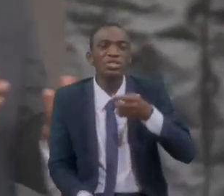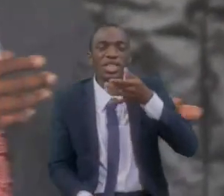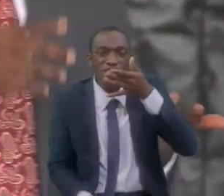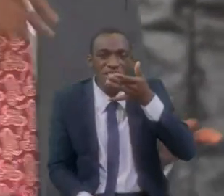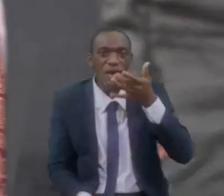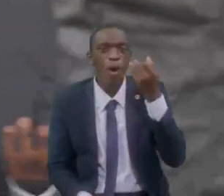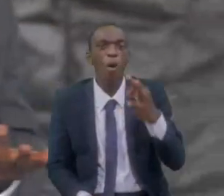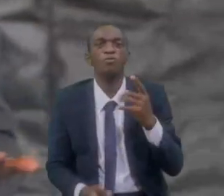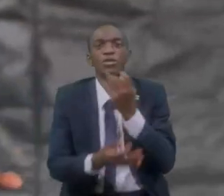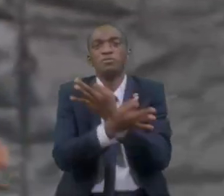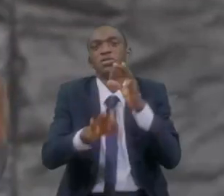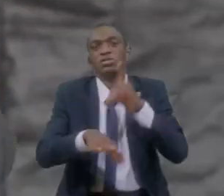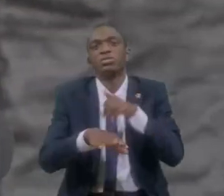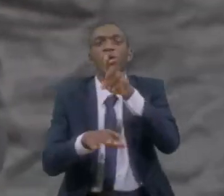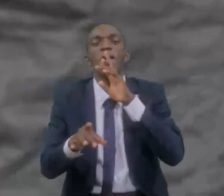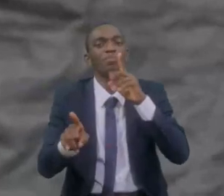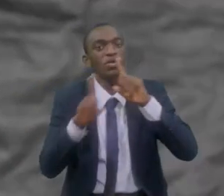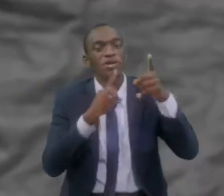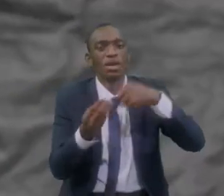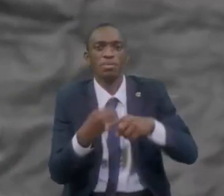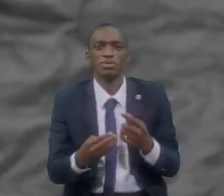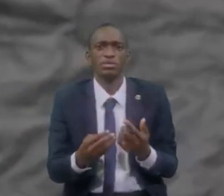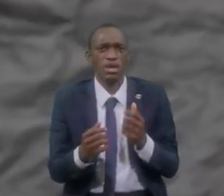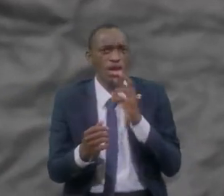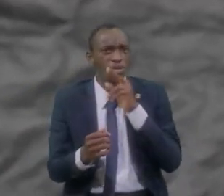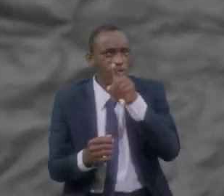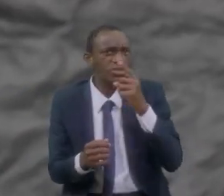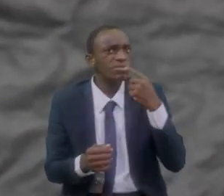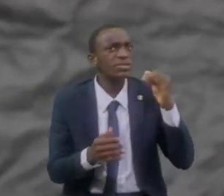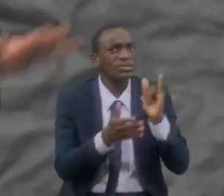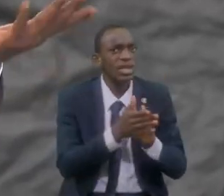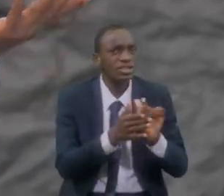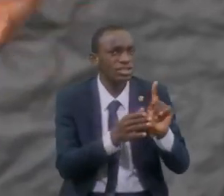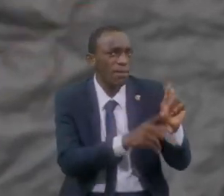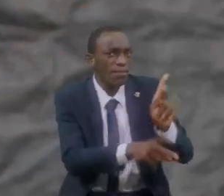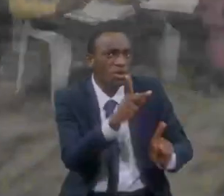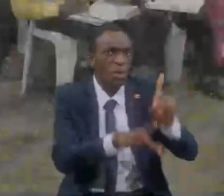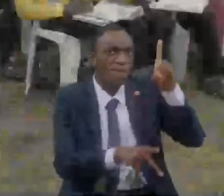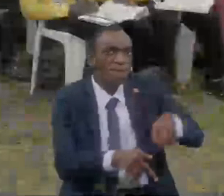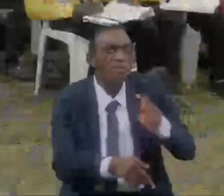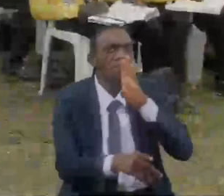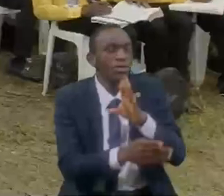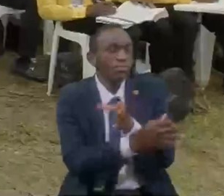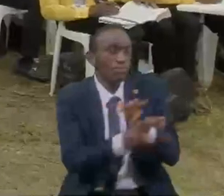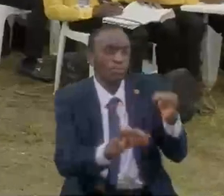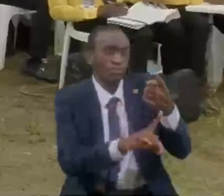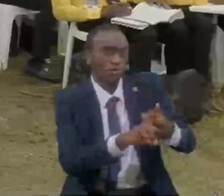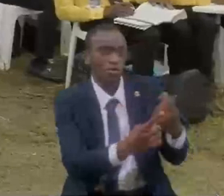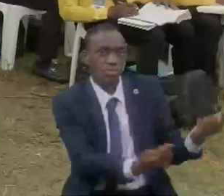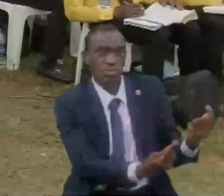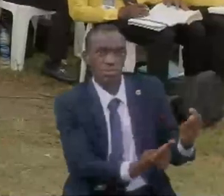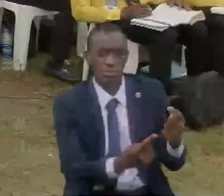parles. Est-ce que disons que l'assemblée doit être libre des péchés mignons, alors